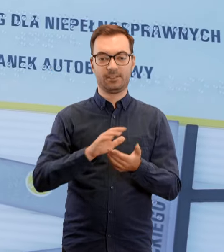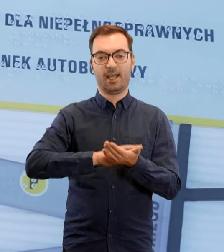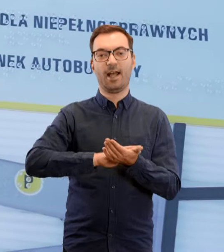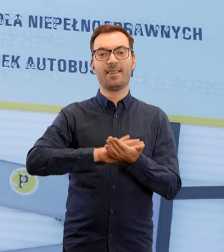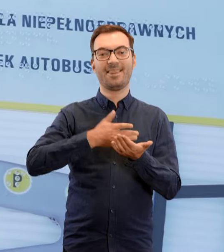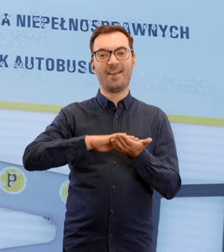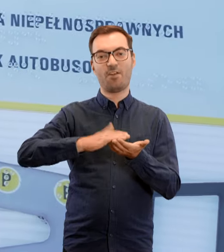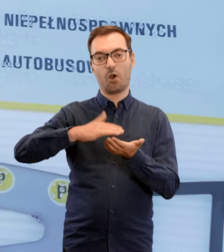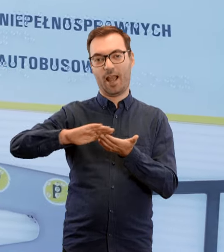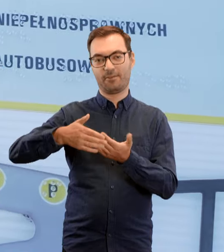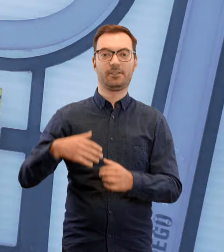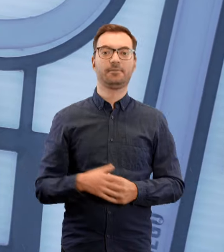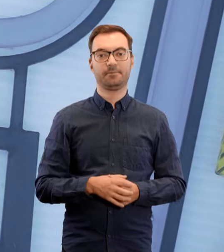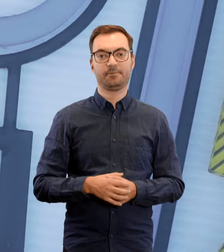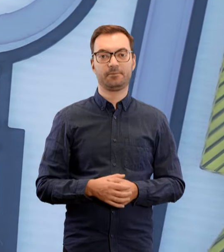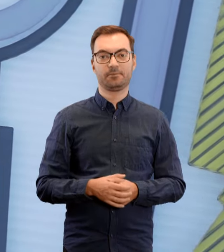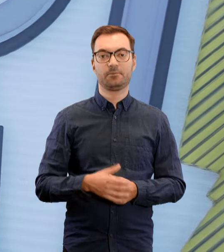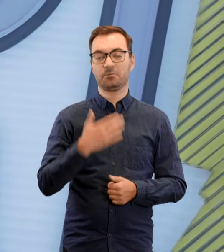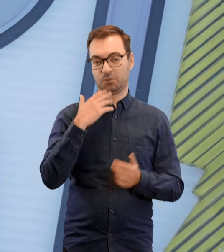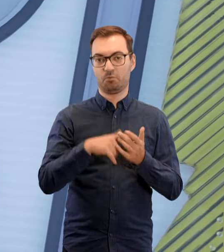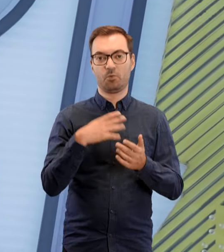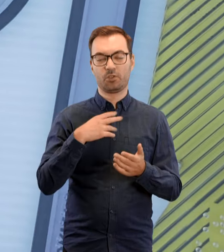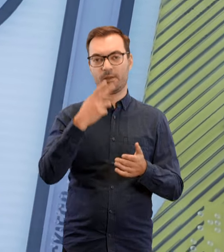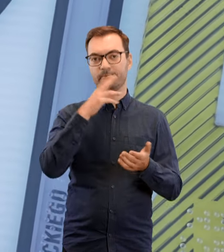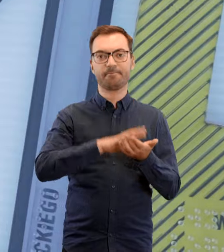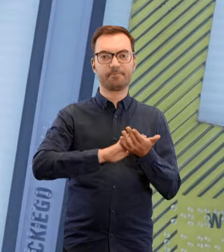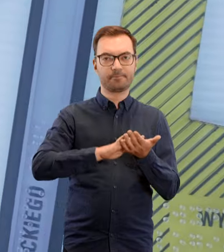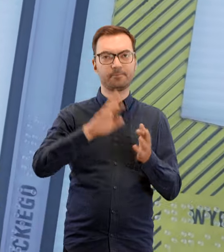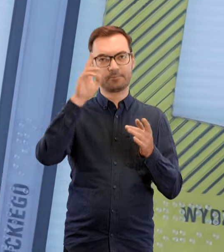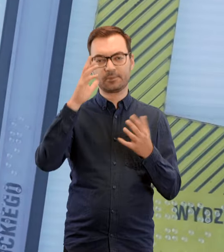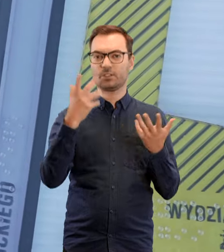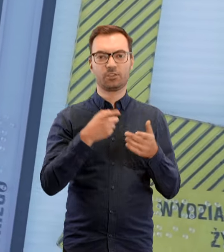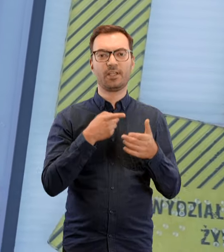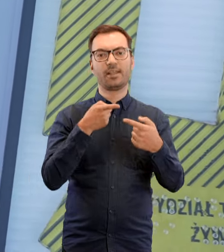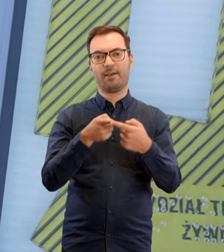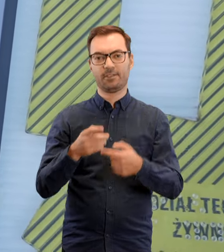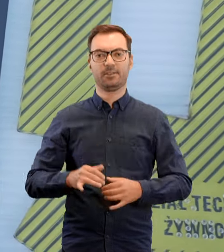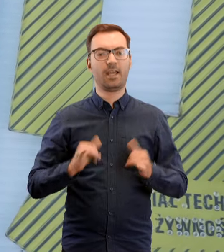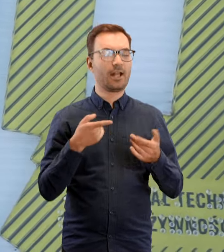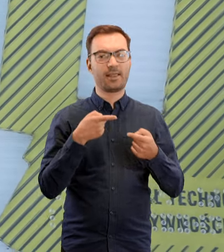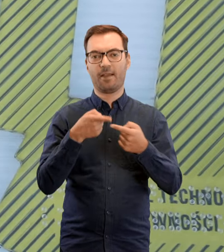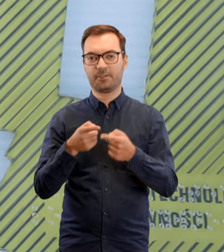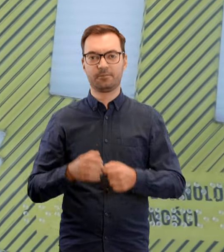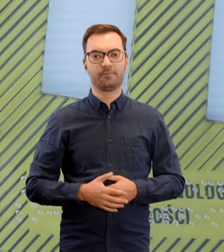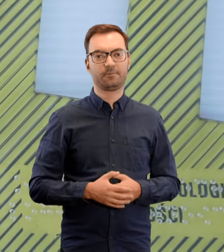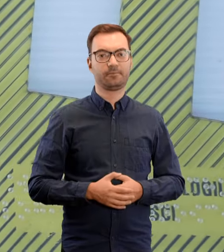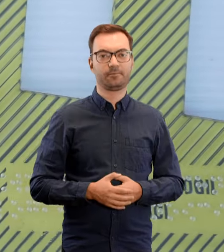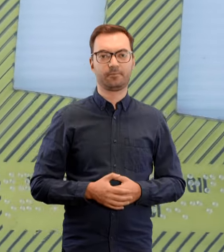tyflograficzna, dzięki której osoby mogą bez problemu dotrzeć do miejsc, których poszukują. Wewnątrz